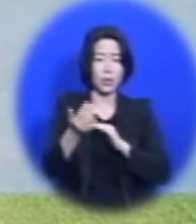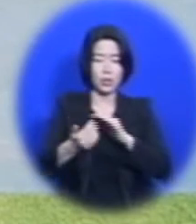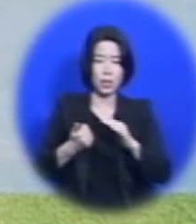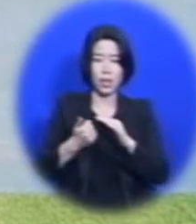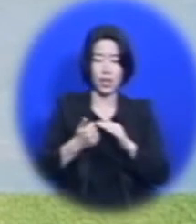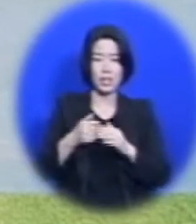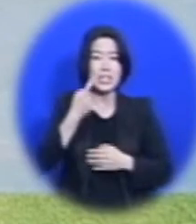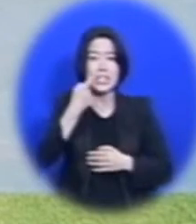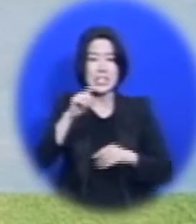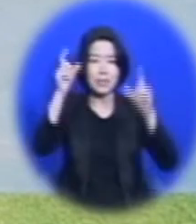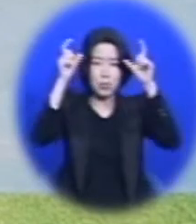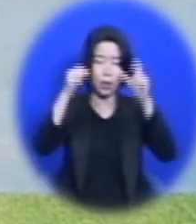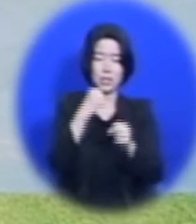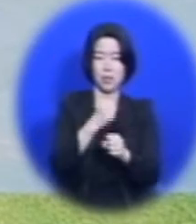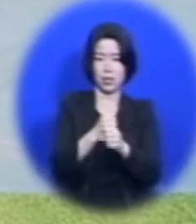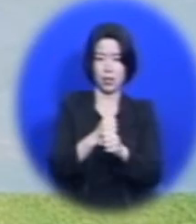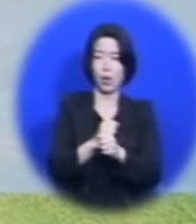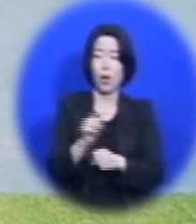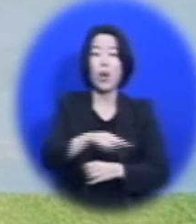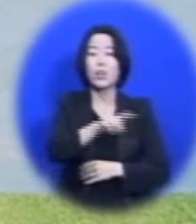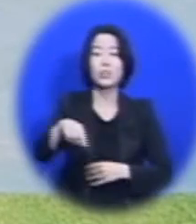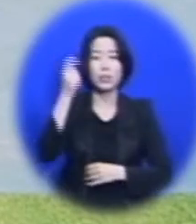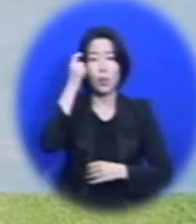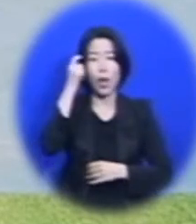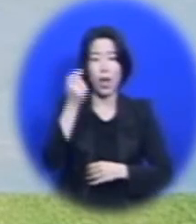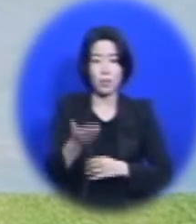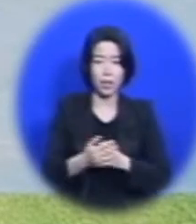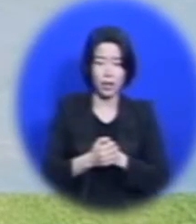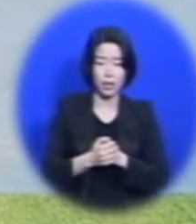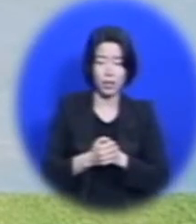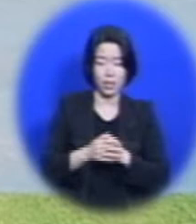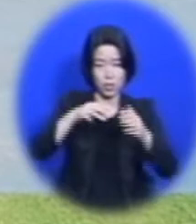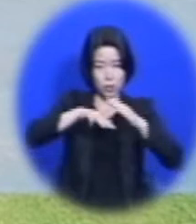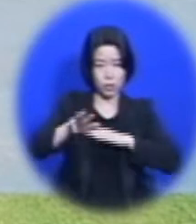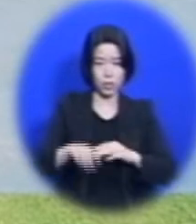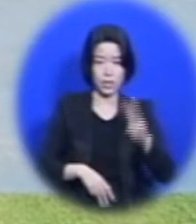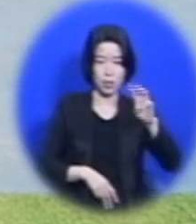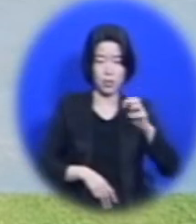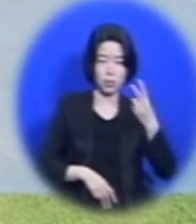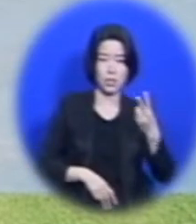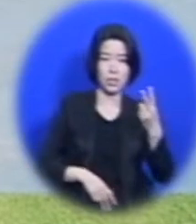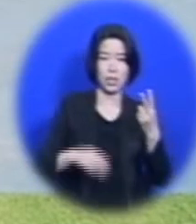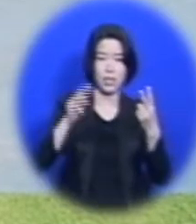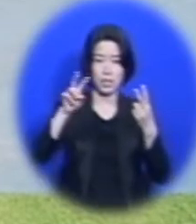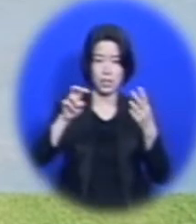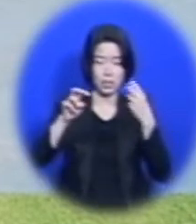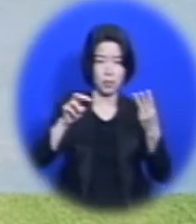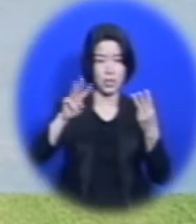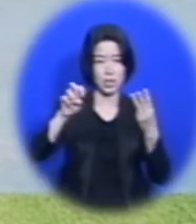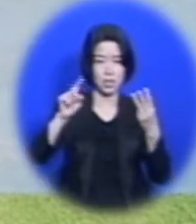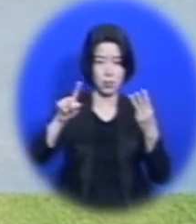됩니다. 그들이 어째서 그런 일을 했을까? 출애굽기 32장 1절에 보면 그 이유가